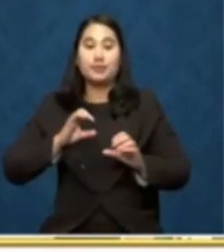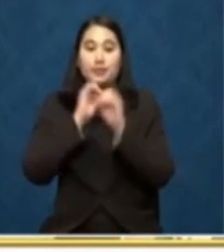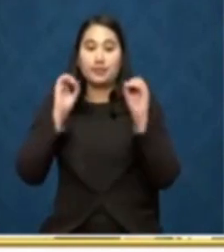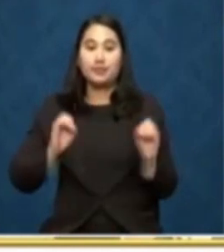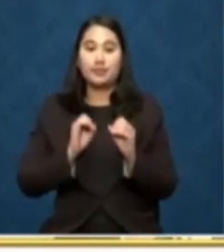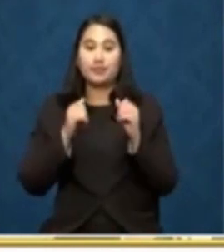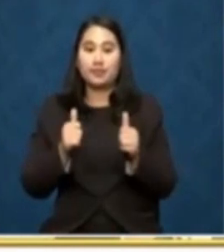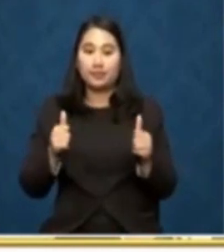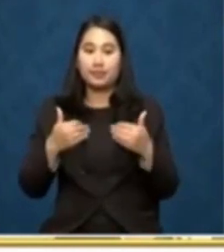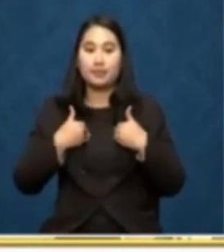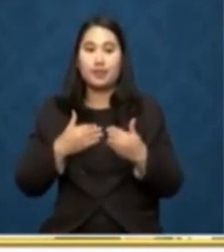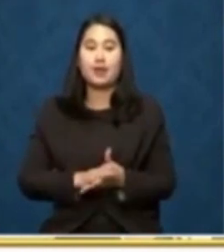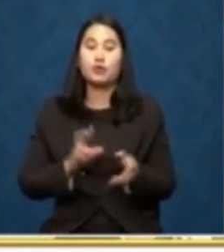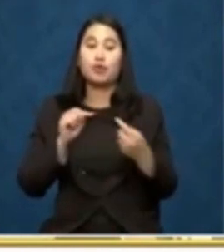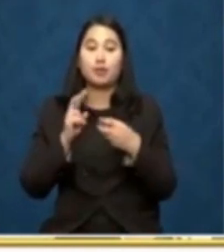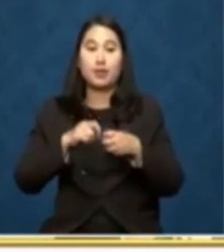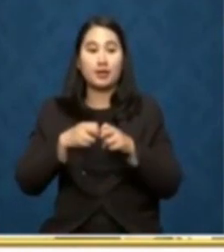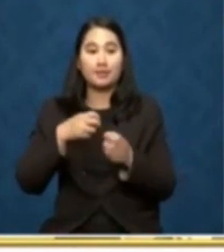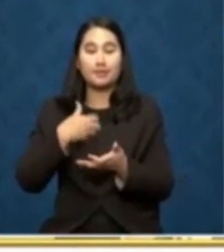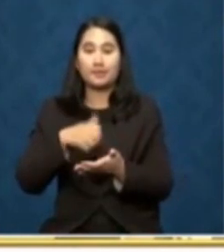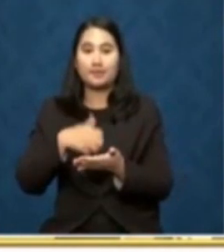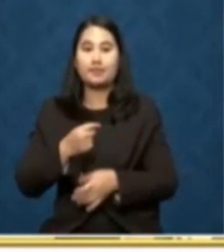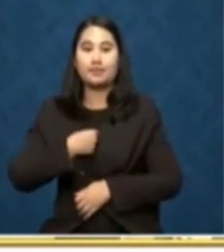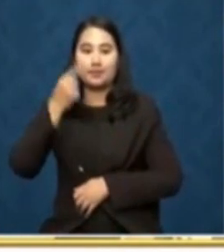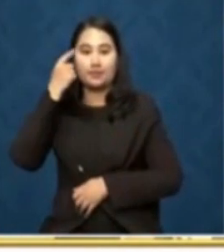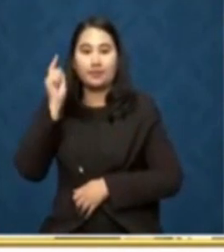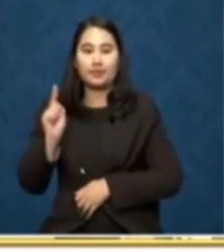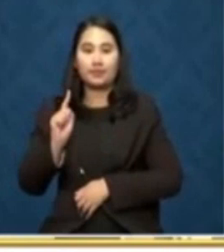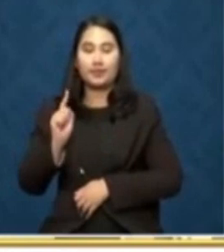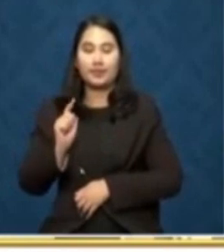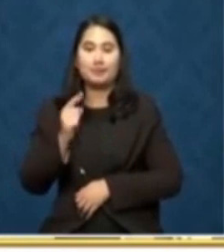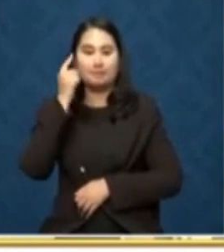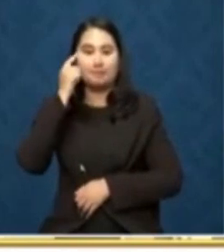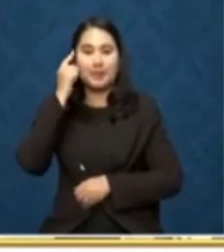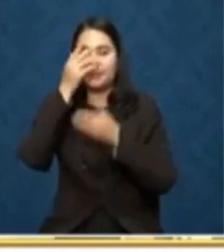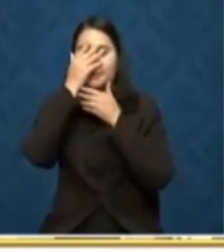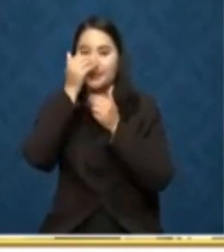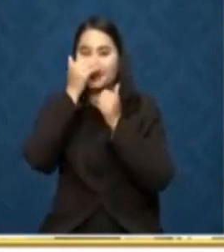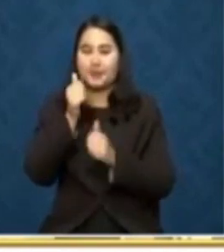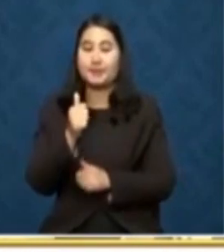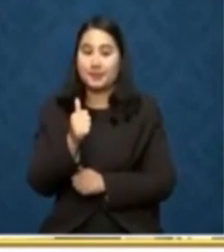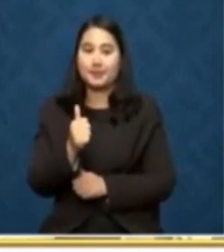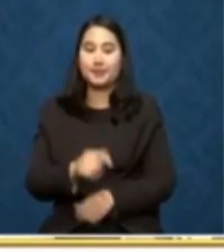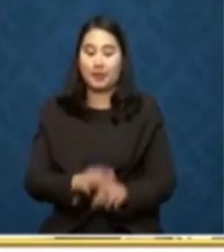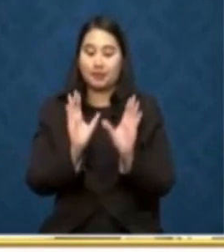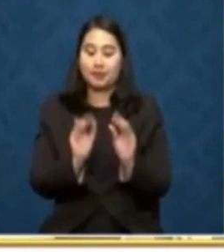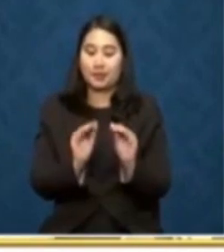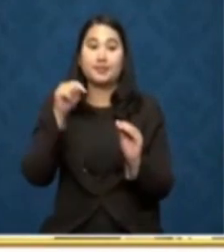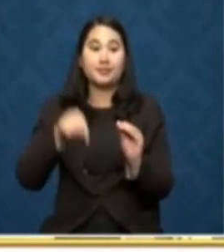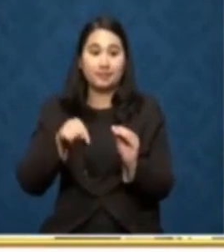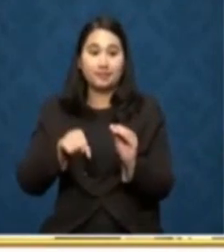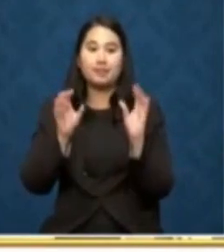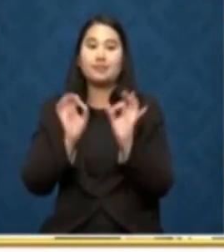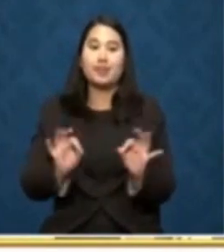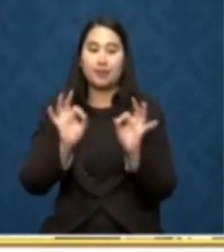แล้ฟซ Lubึ่